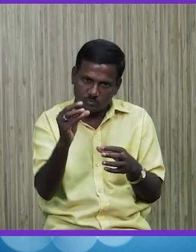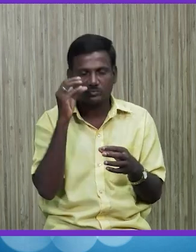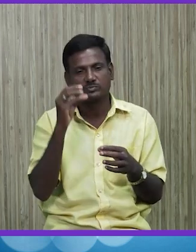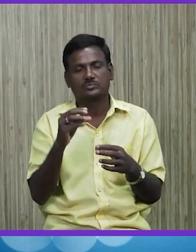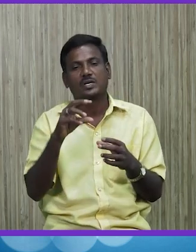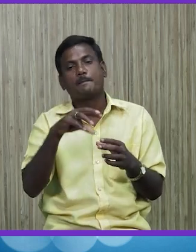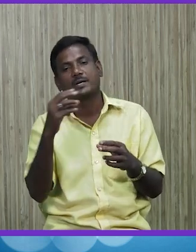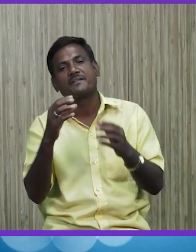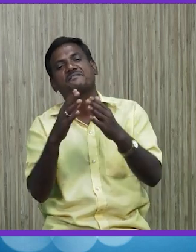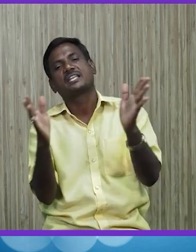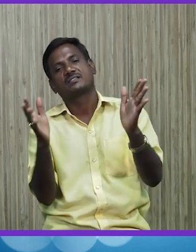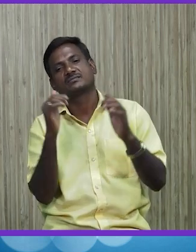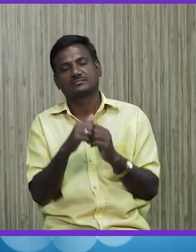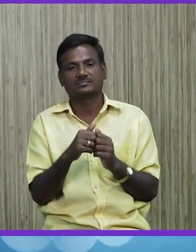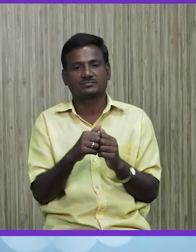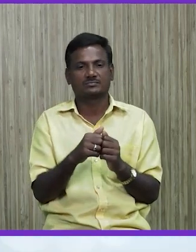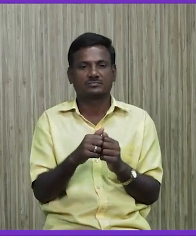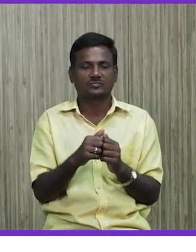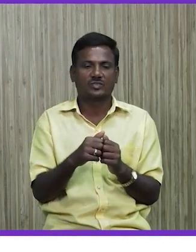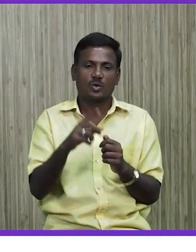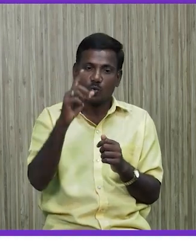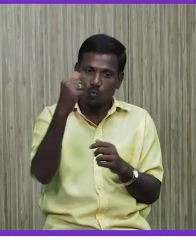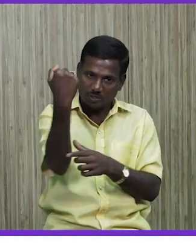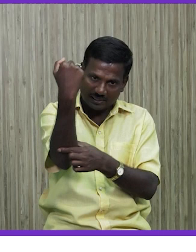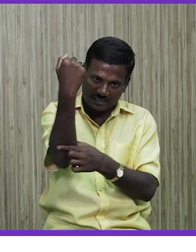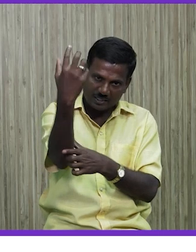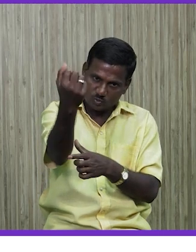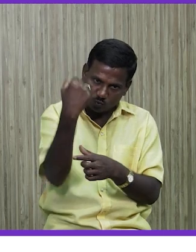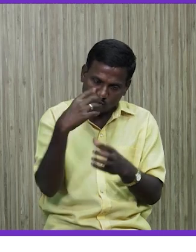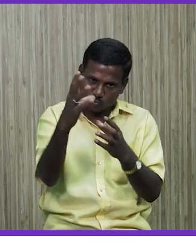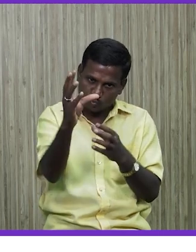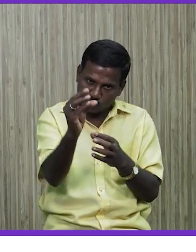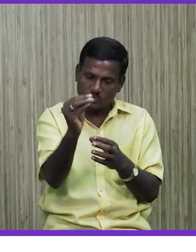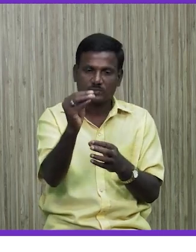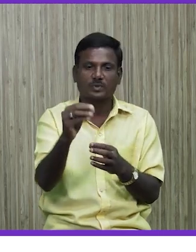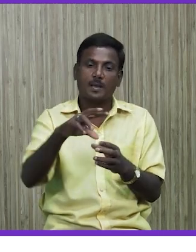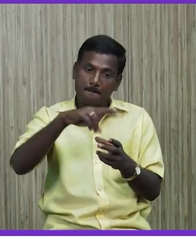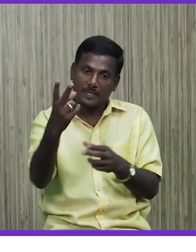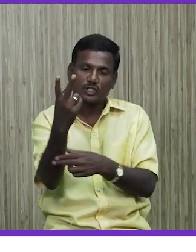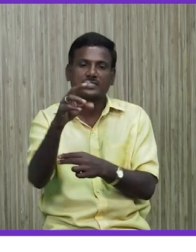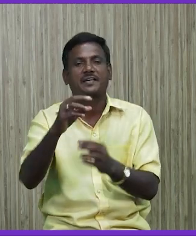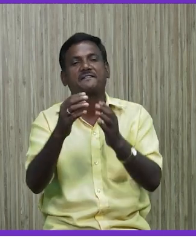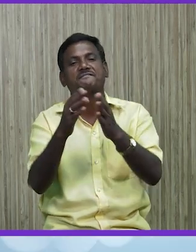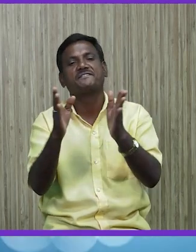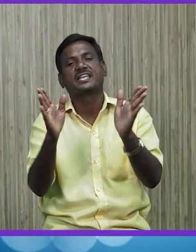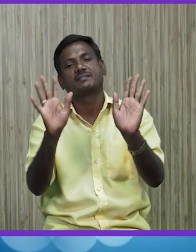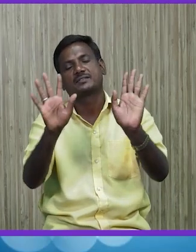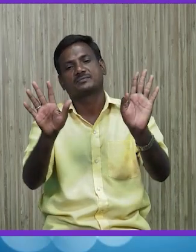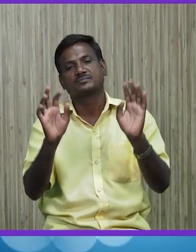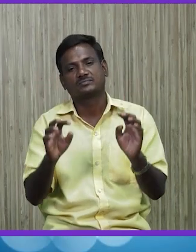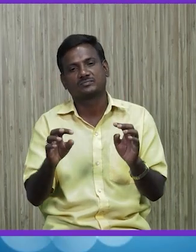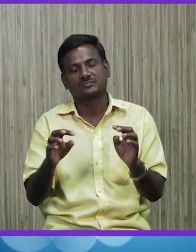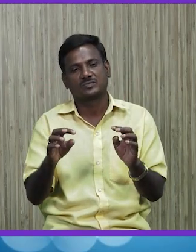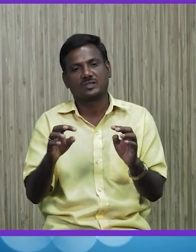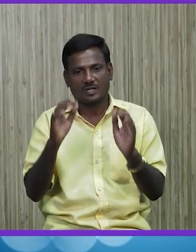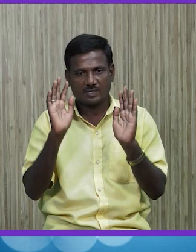மற்று ஒரு தசை விரி வடைந்து